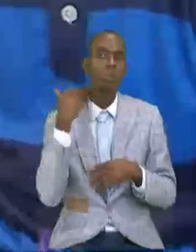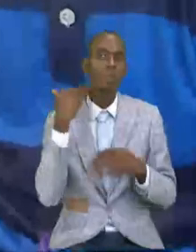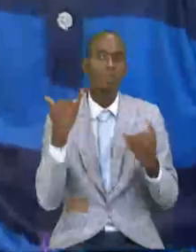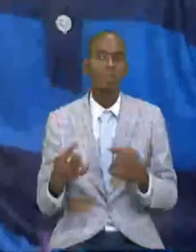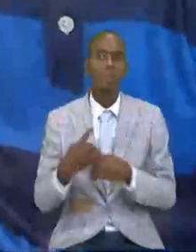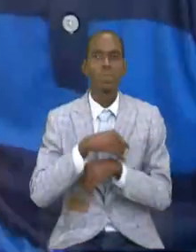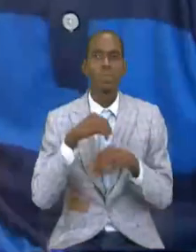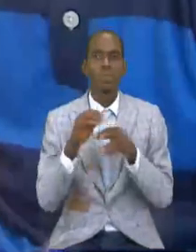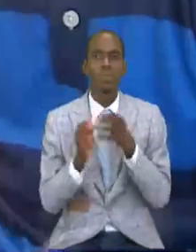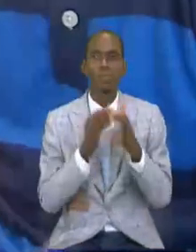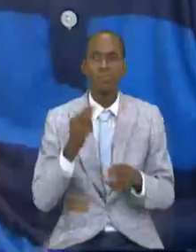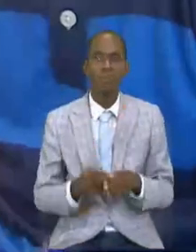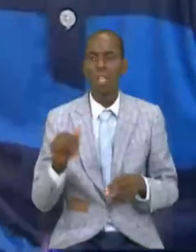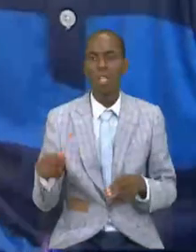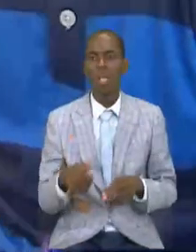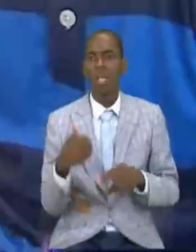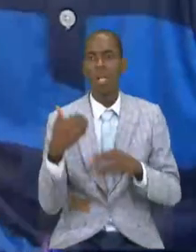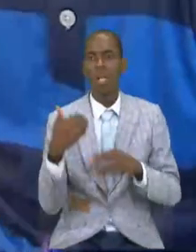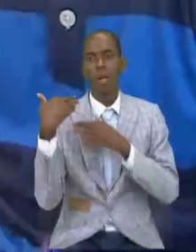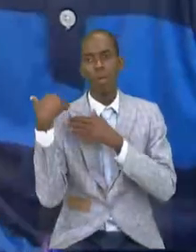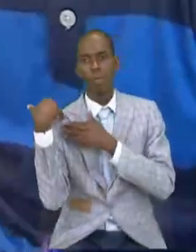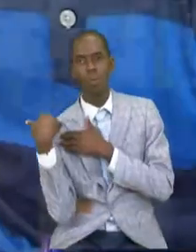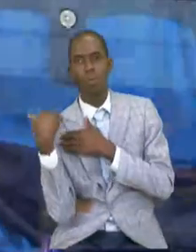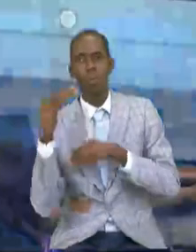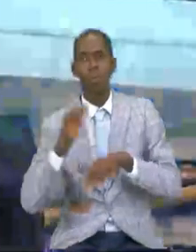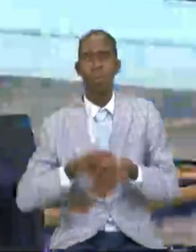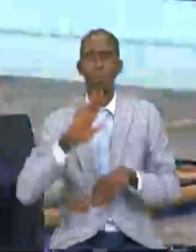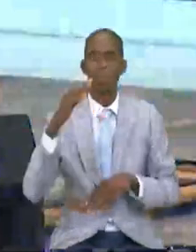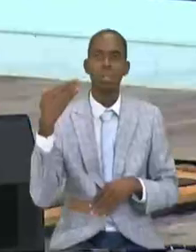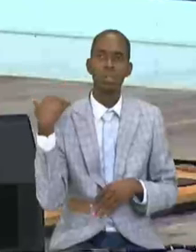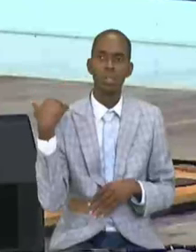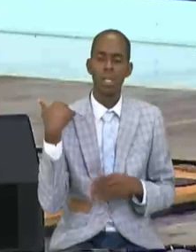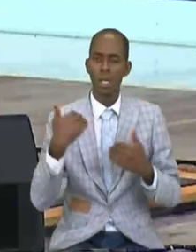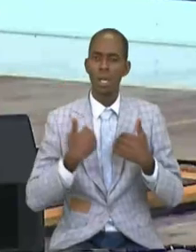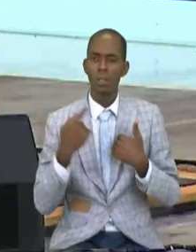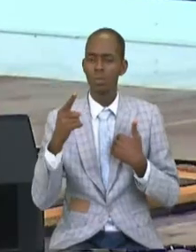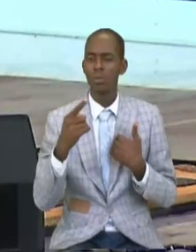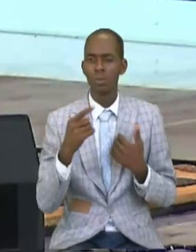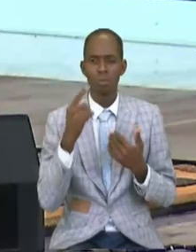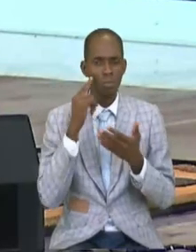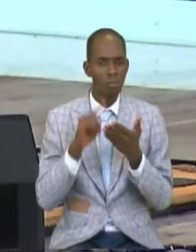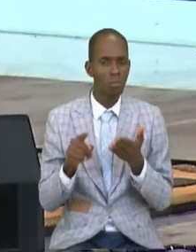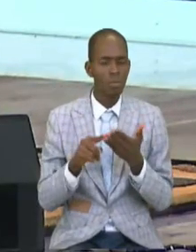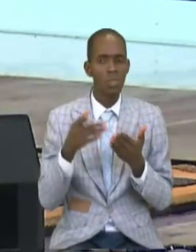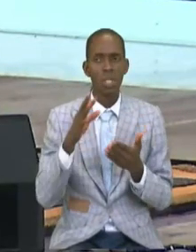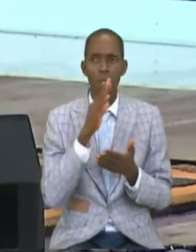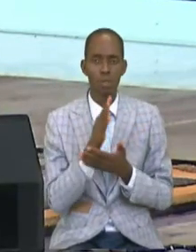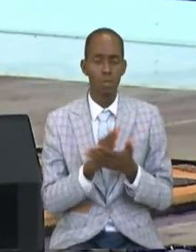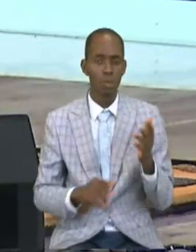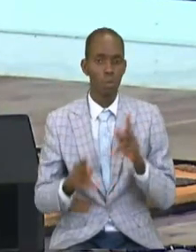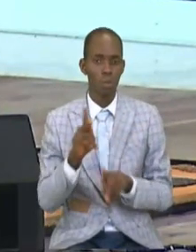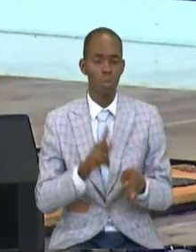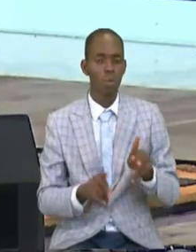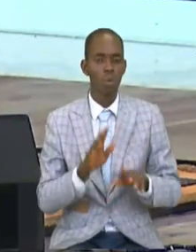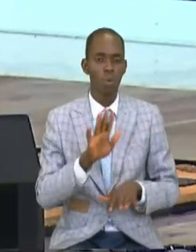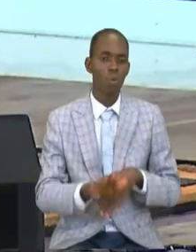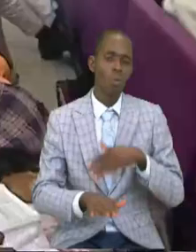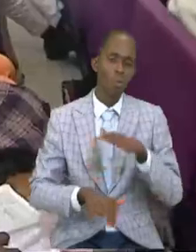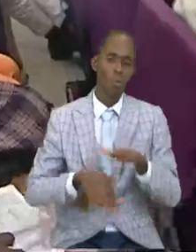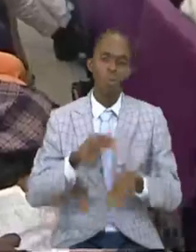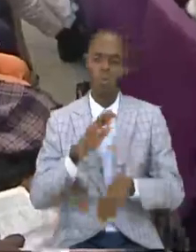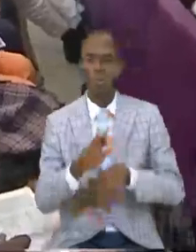dessus ton cou aujourd'hui. Tout fardeau sur ton épaule. As-tu remarqué, il y a des gens qui marchent